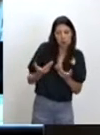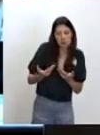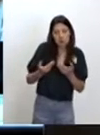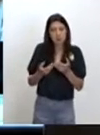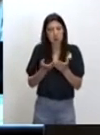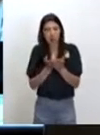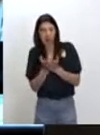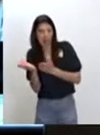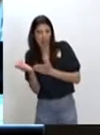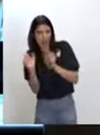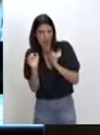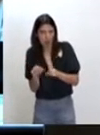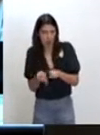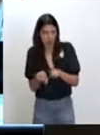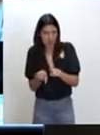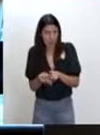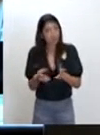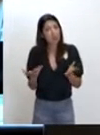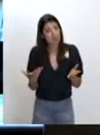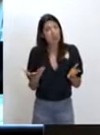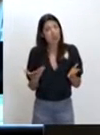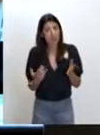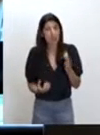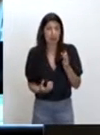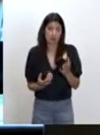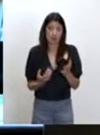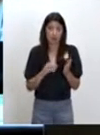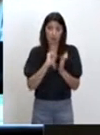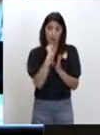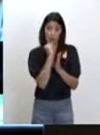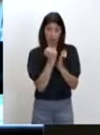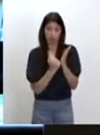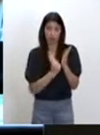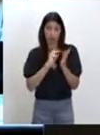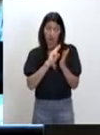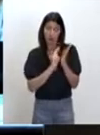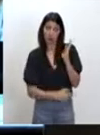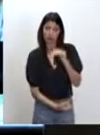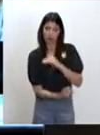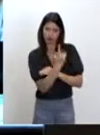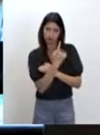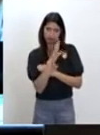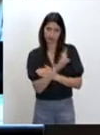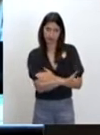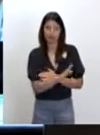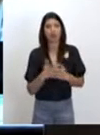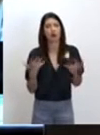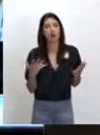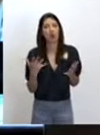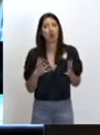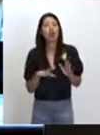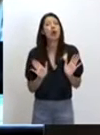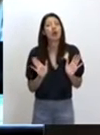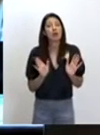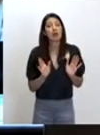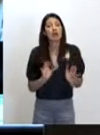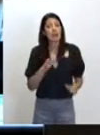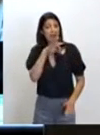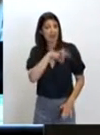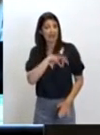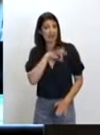une innovation contractuelle dont on est fier à Bordeaux, une clause de plafonnement du bénéfice